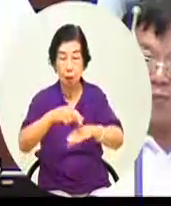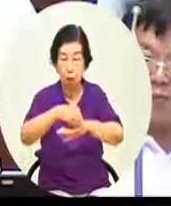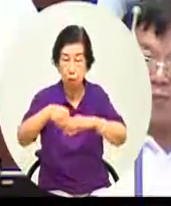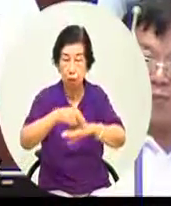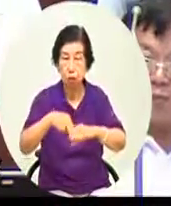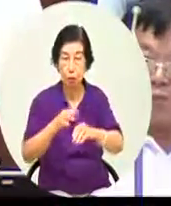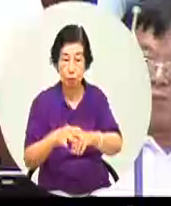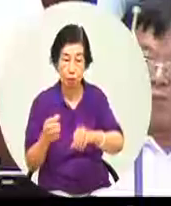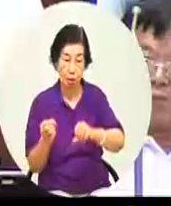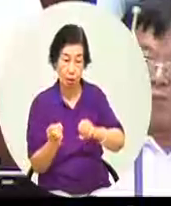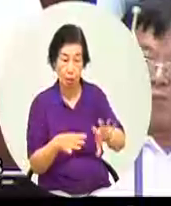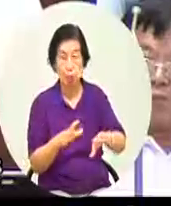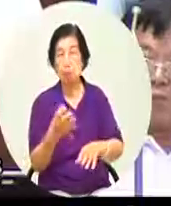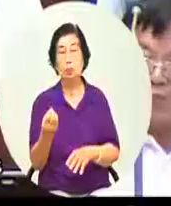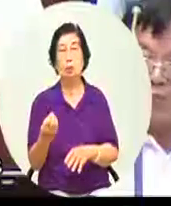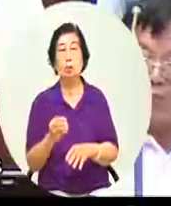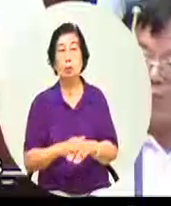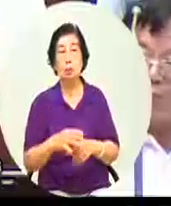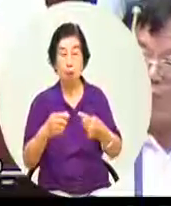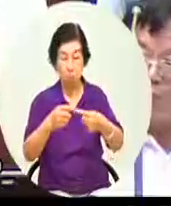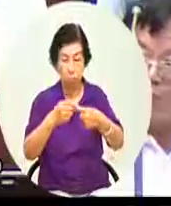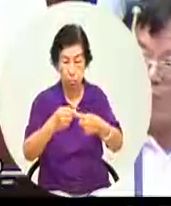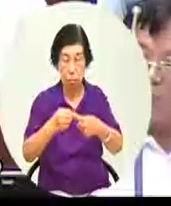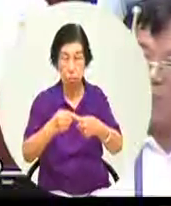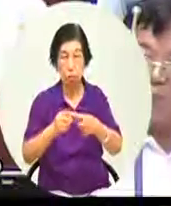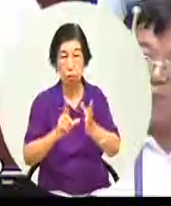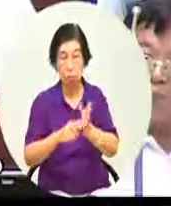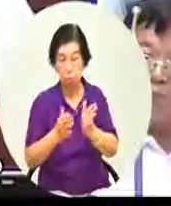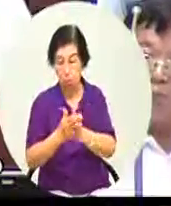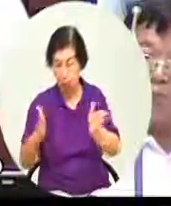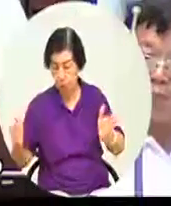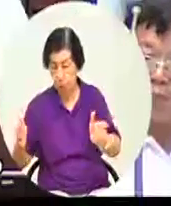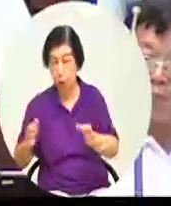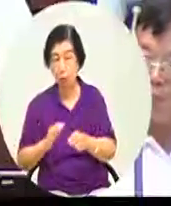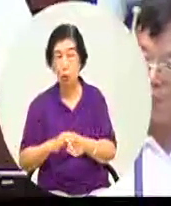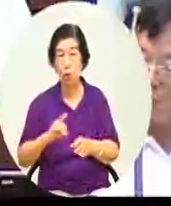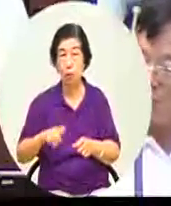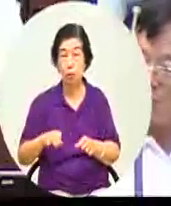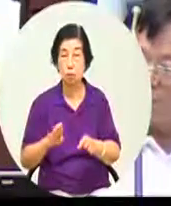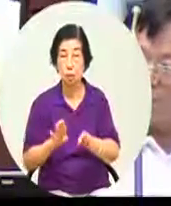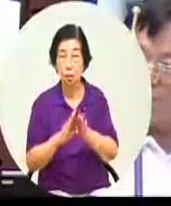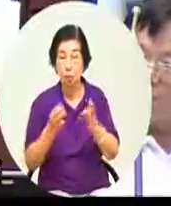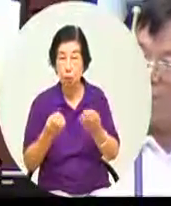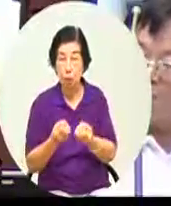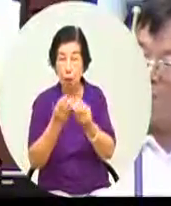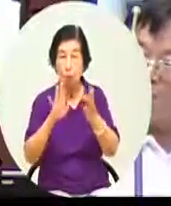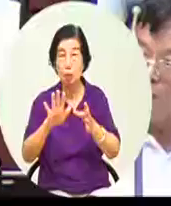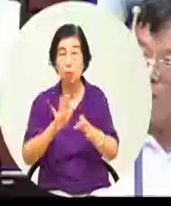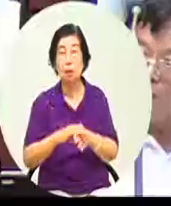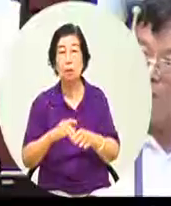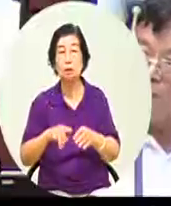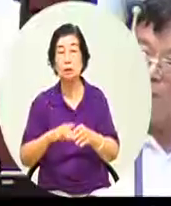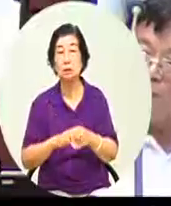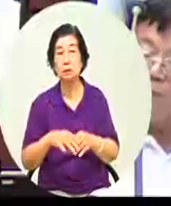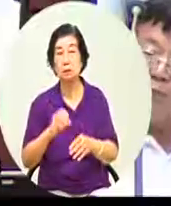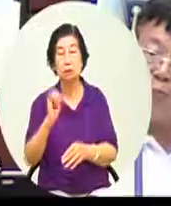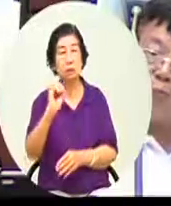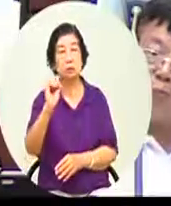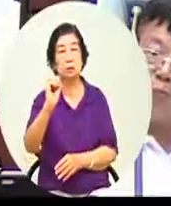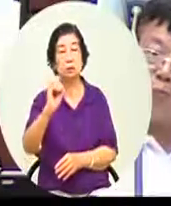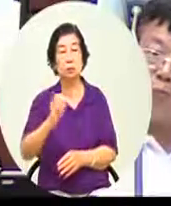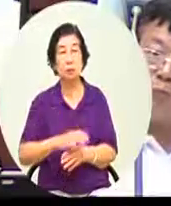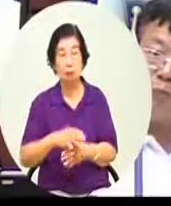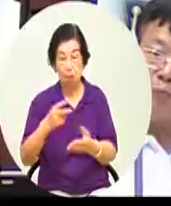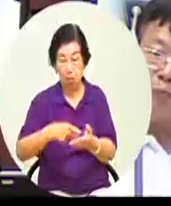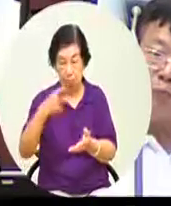所以第一期也部分有开挖过两次，但是都没有结果。那这一次呢哈，是也是要开挖哈，那